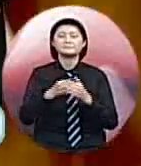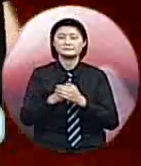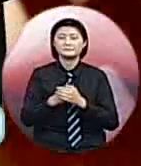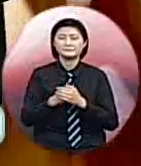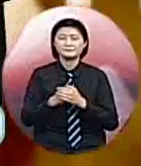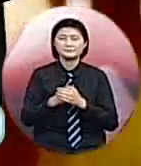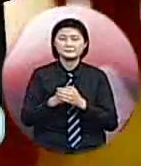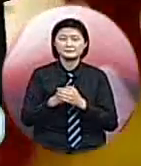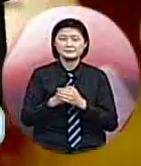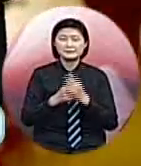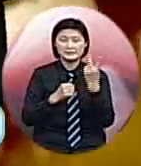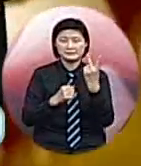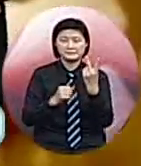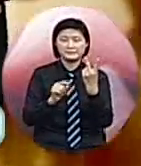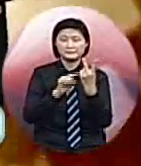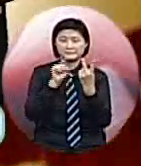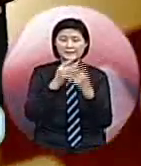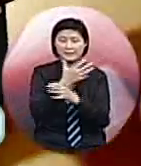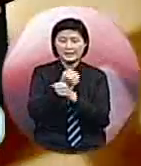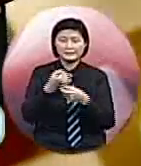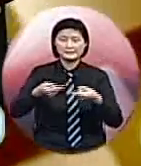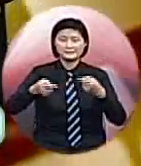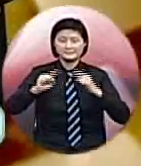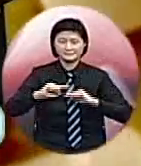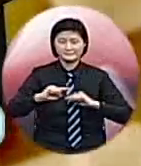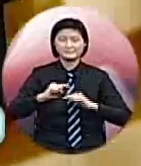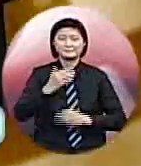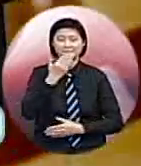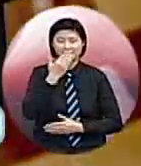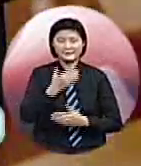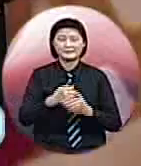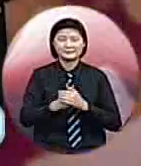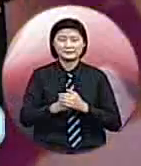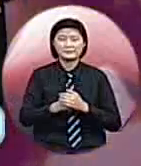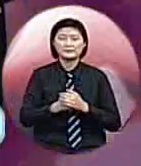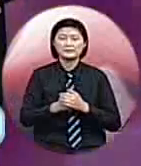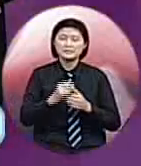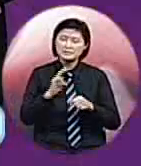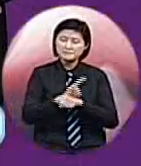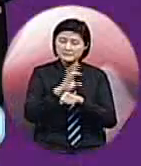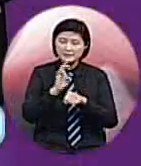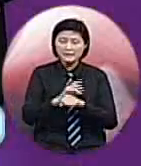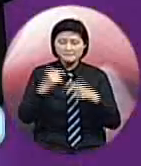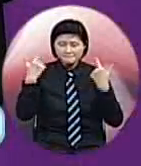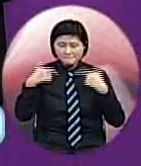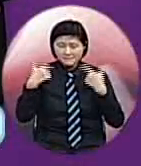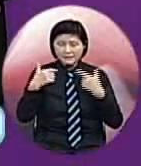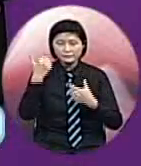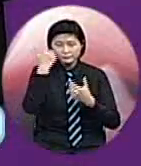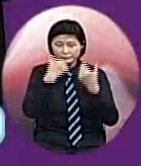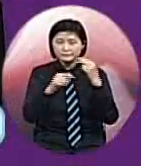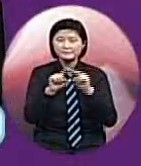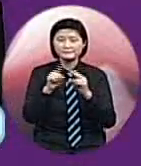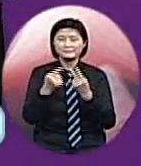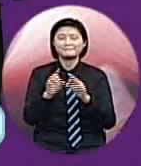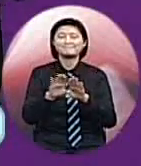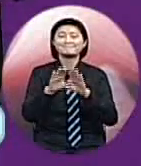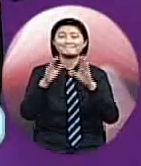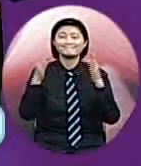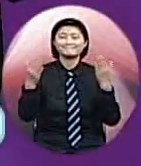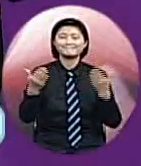끝나면은 2번 예약 참여로 참여를 해주시면 됩니다. 그런 24시간 365일 누구나 참여할 수 있도록 문이